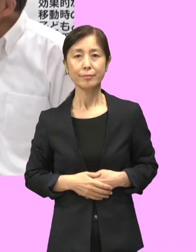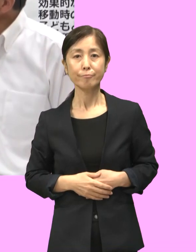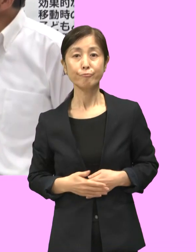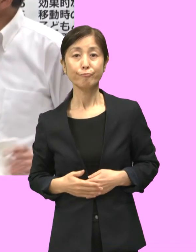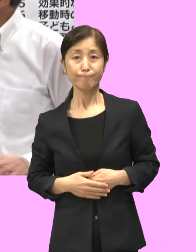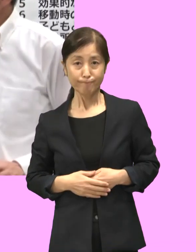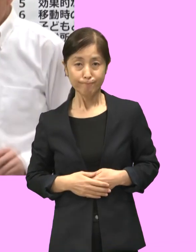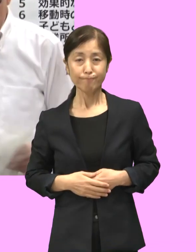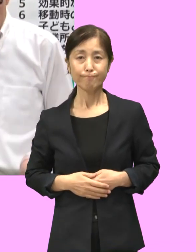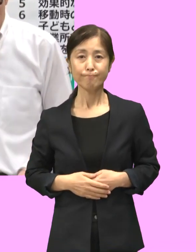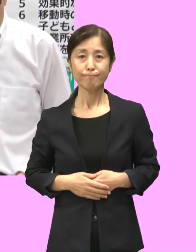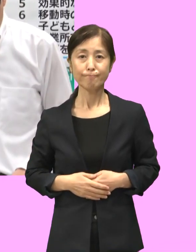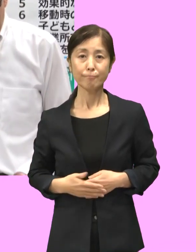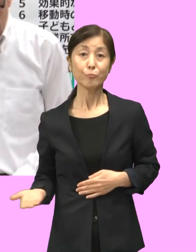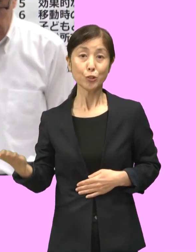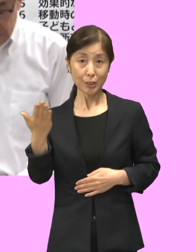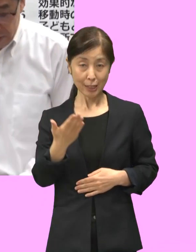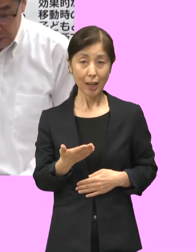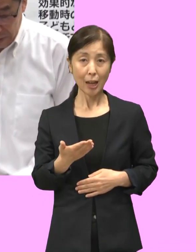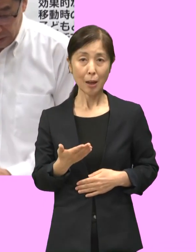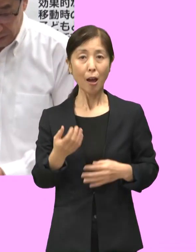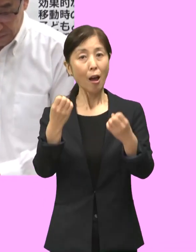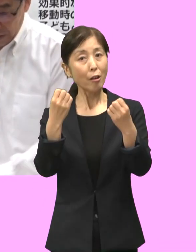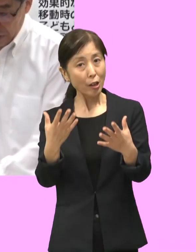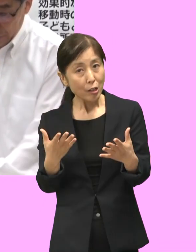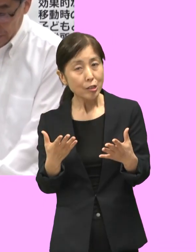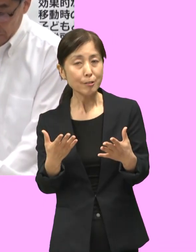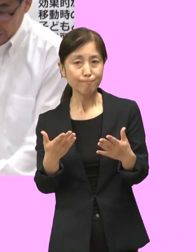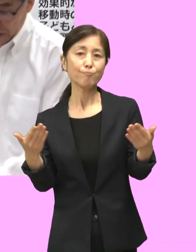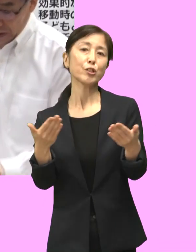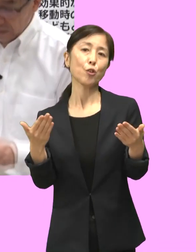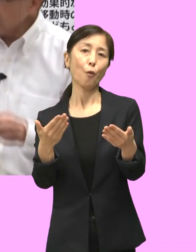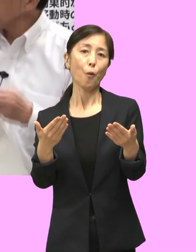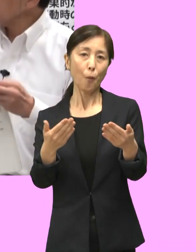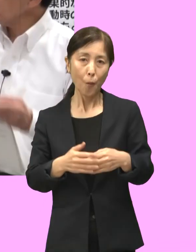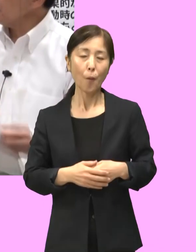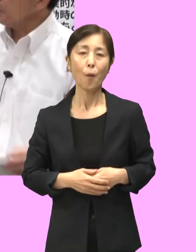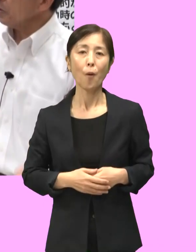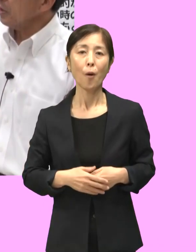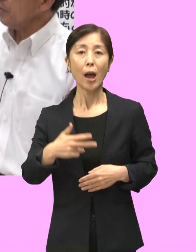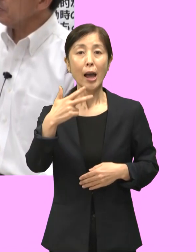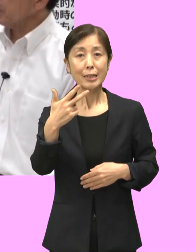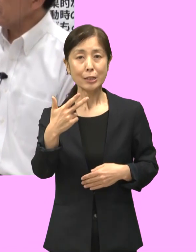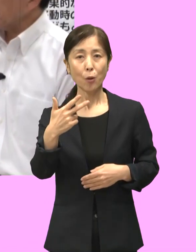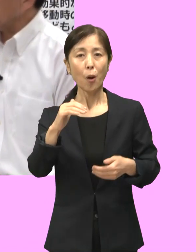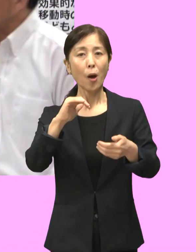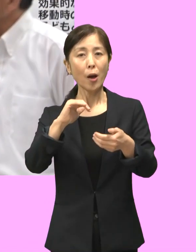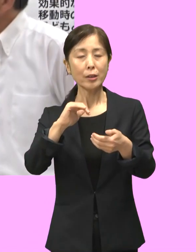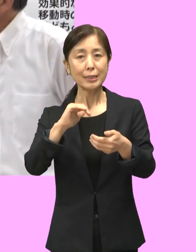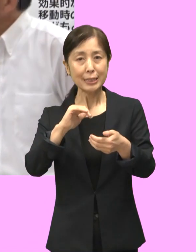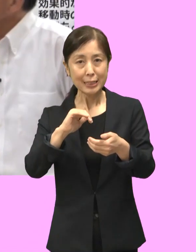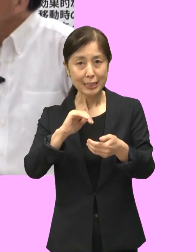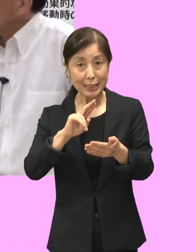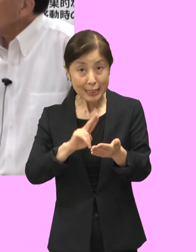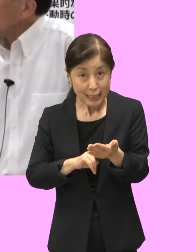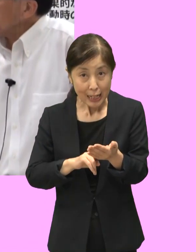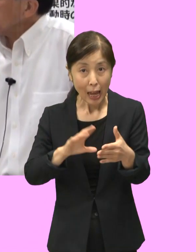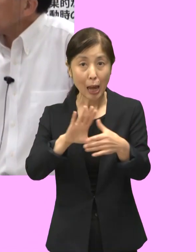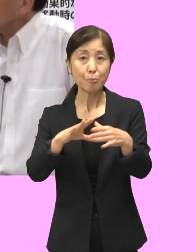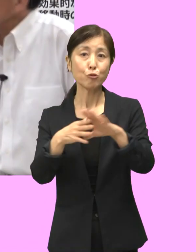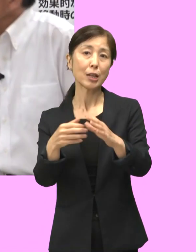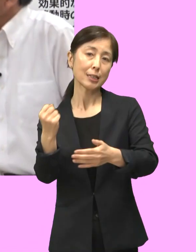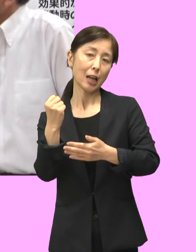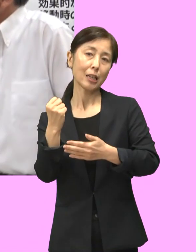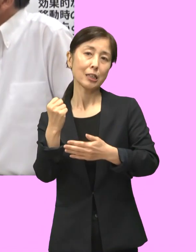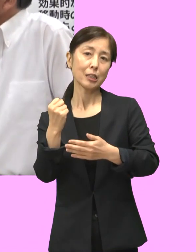それから続いて、これは新しいまた事業になりますが、市の指定文化財の